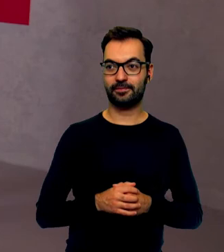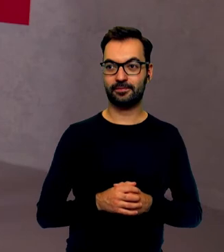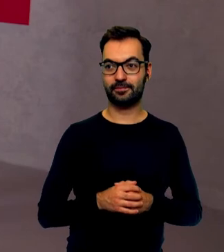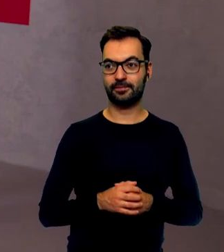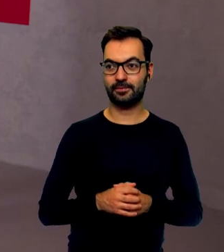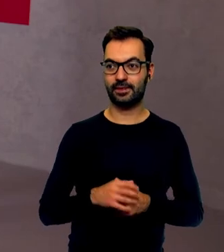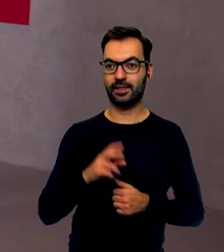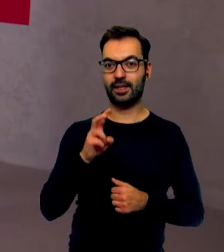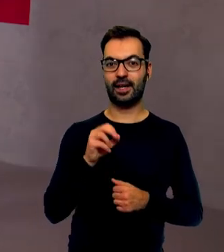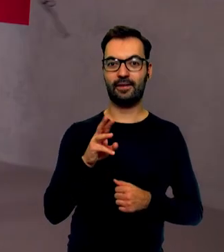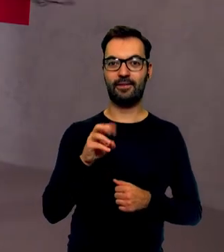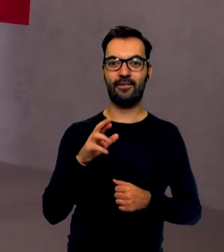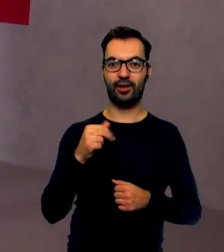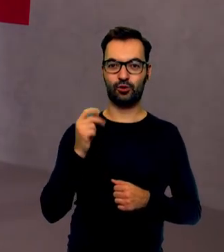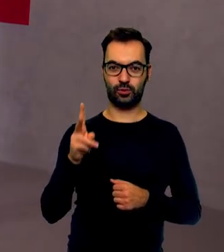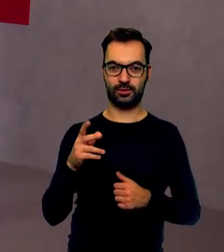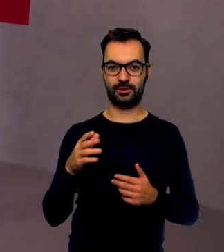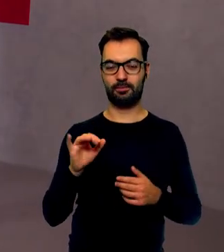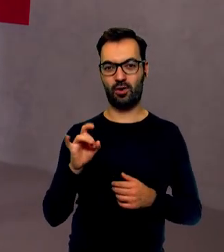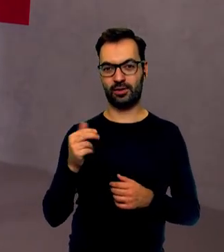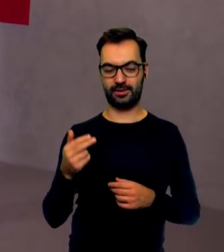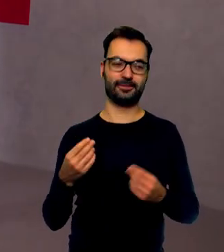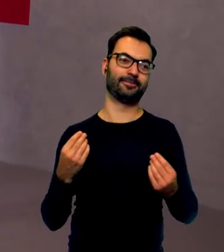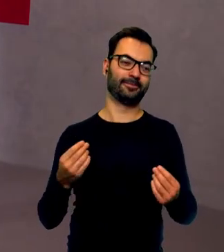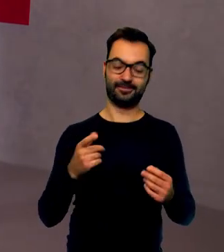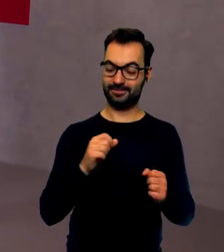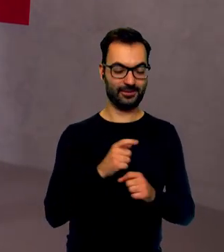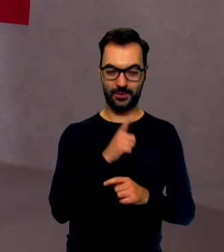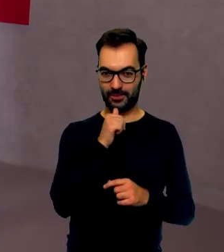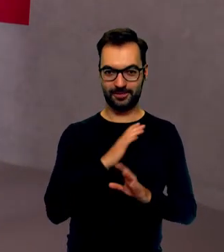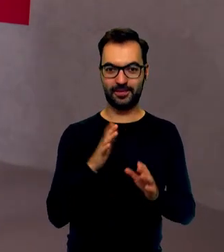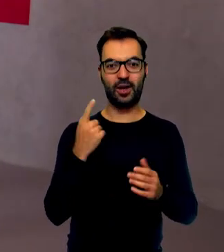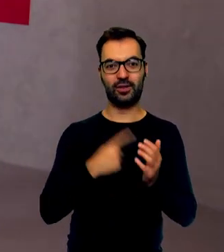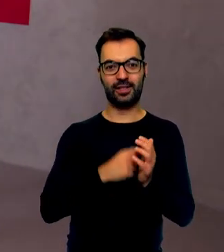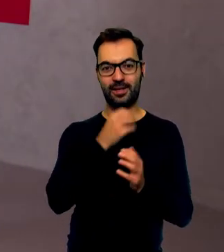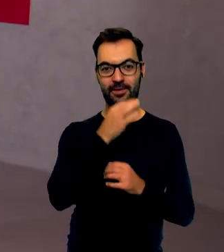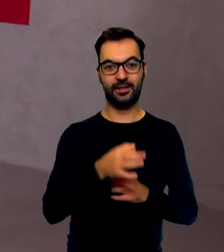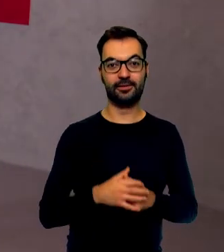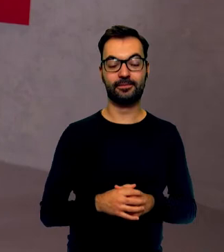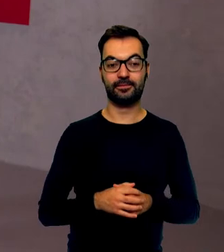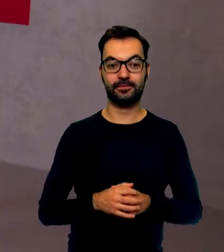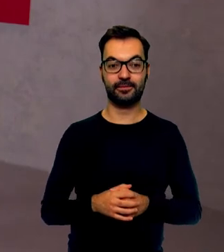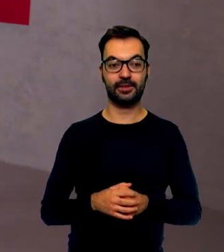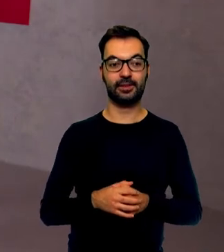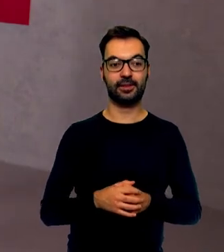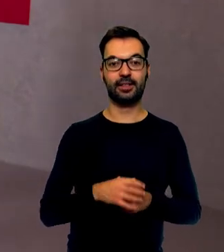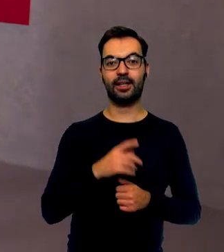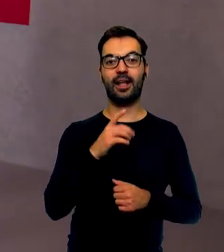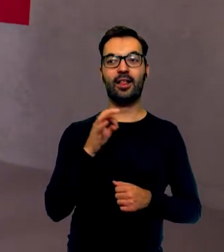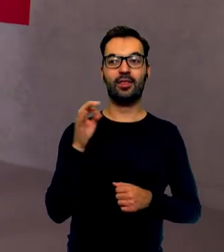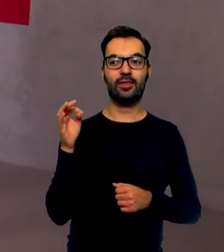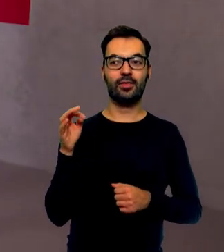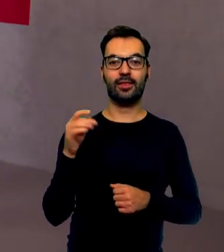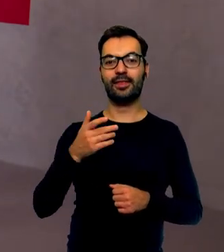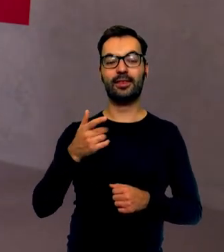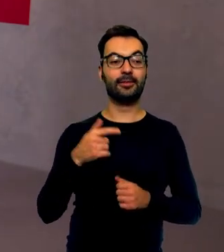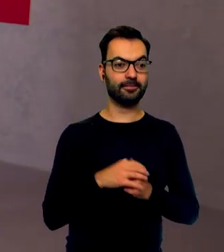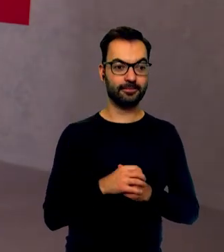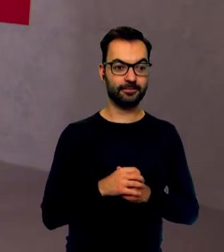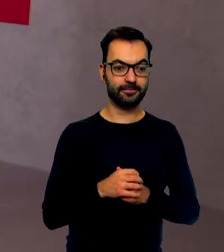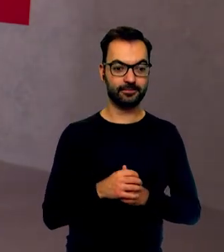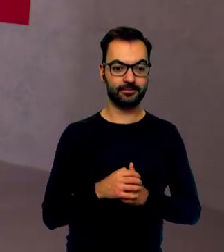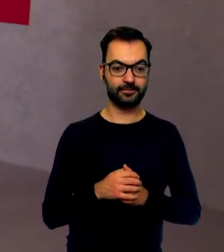No, Bohdan Chwedeńczuk oczywiście. No, oczywiście. Jesteście niemożliwi. Dobra, ostatnie pytanie. Kim chciał być Tomasz